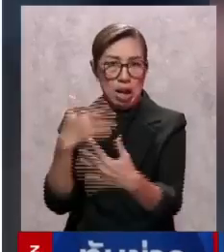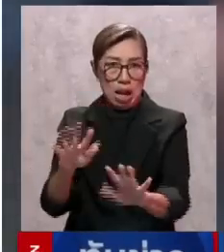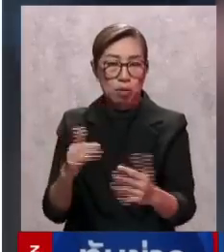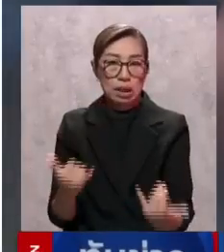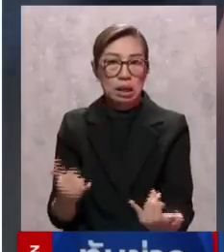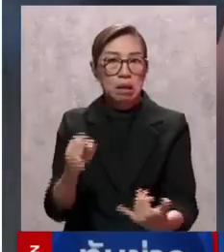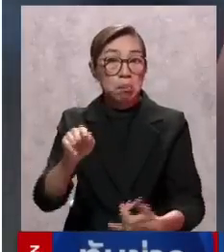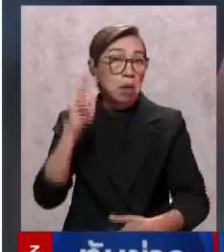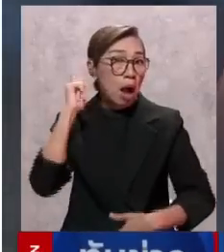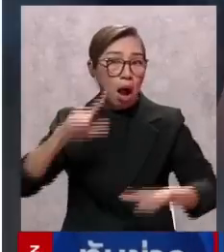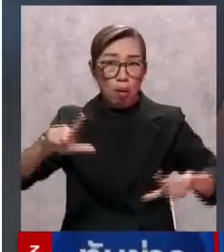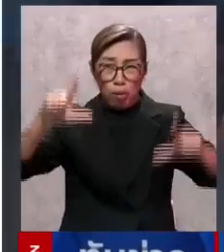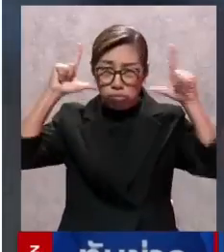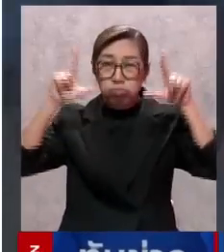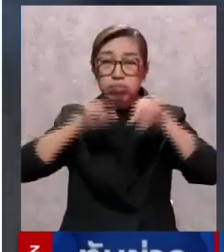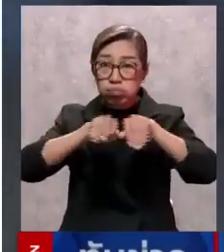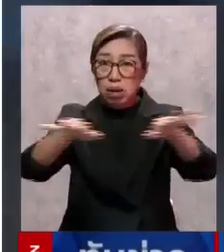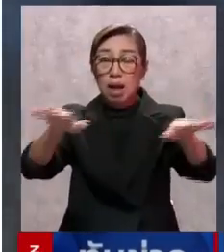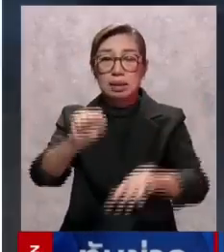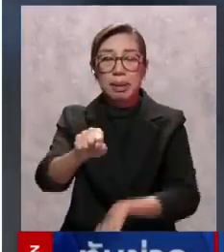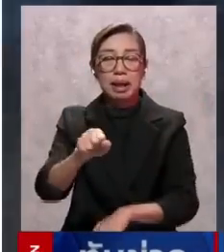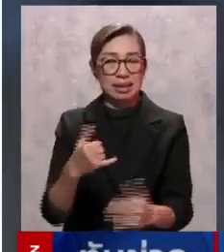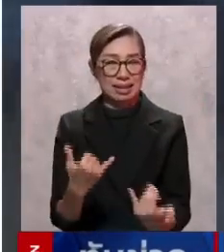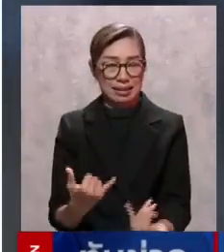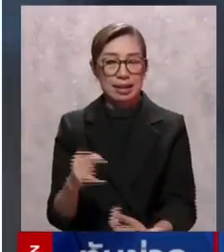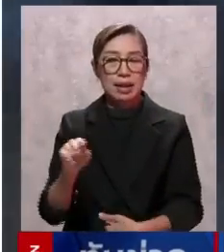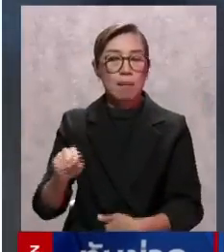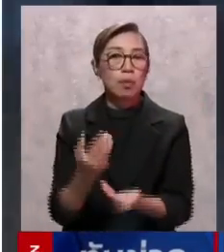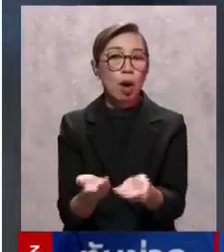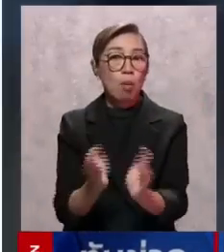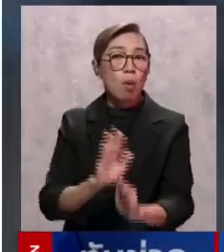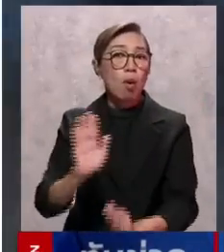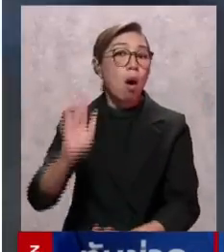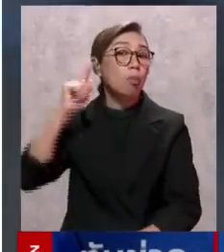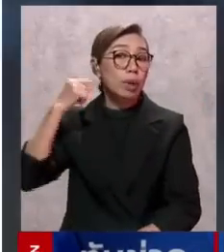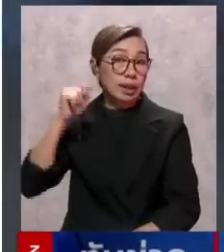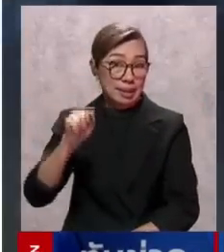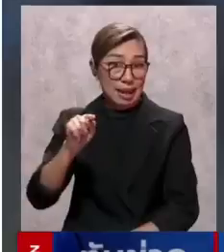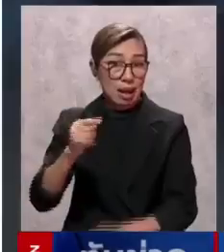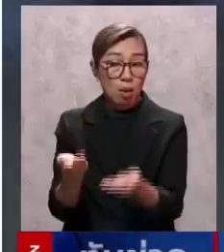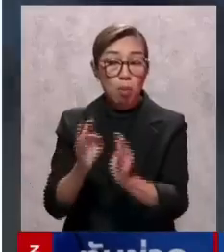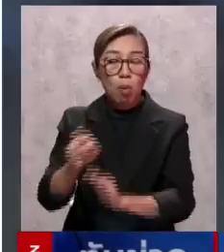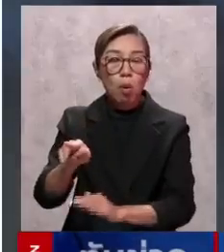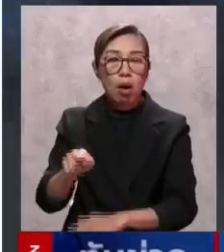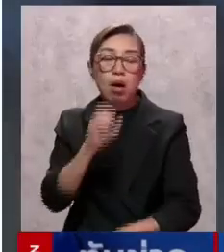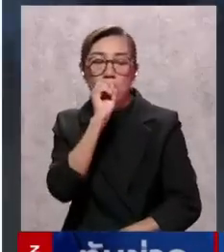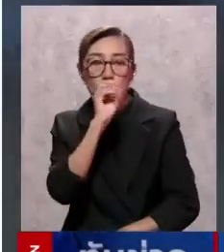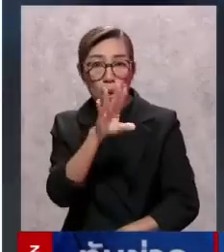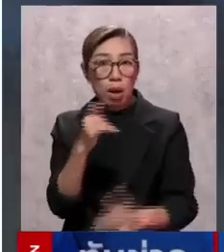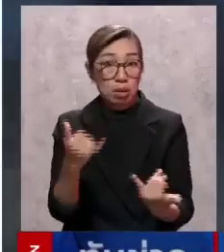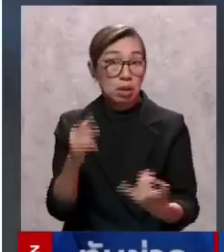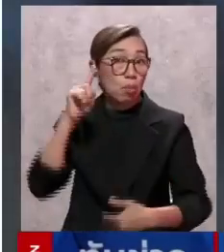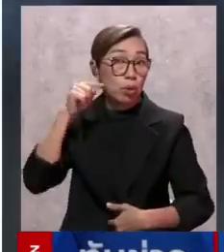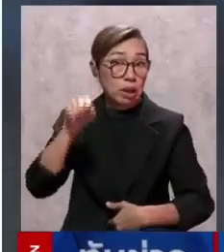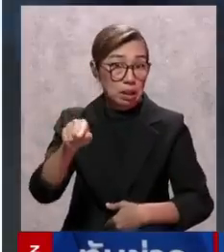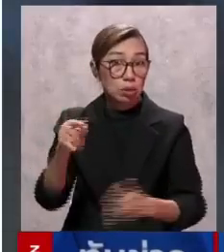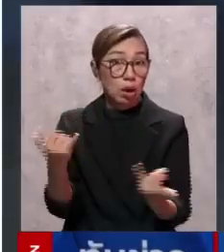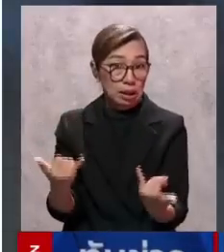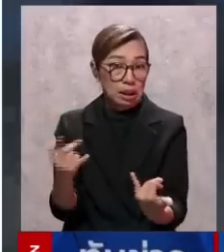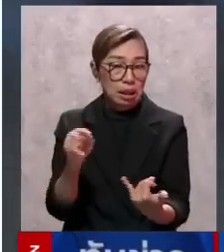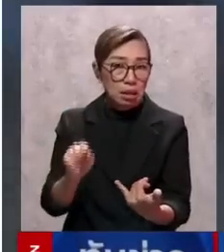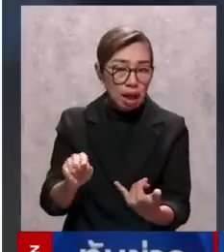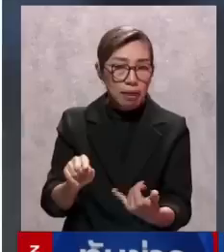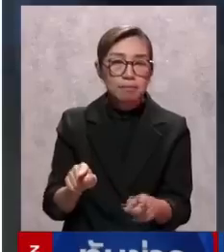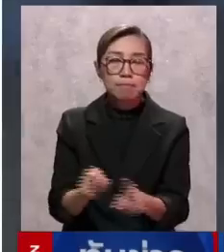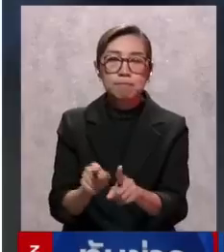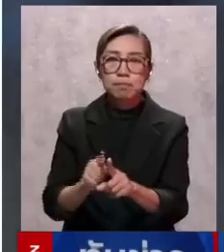ข่าวคึกโครมโด่งดังคุณผู้ชมคะล่าสุดทางครอบครัวของผู้โดยสารหญิงคนนี้ออกมาอัปเดตอาการล่าสุดนะคะโด